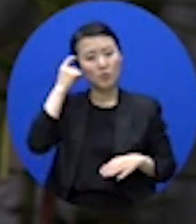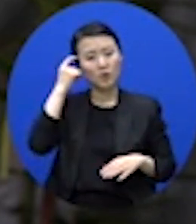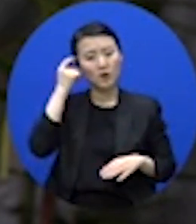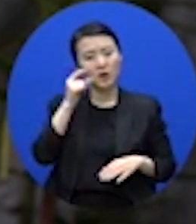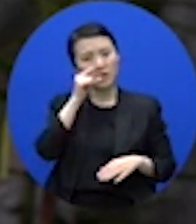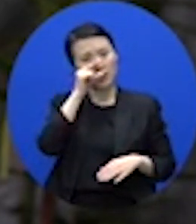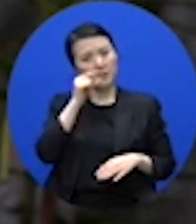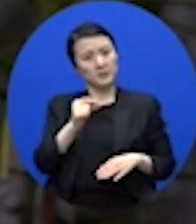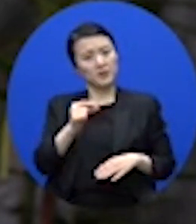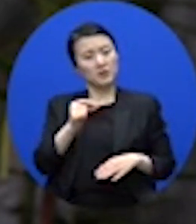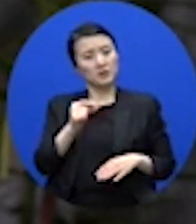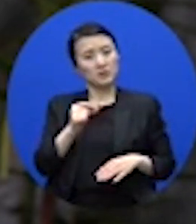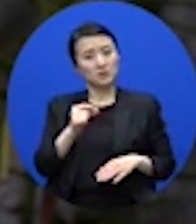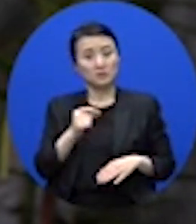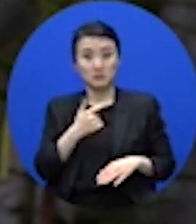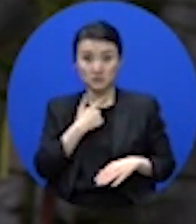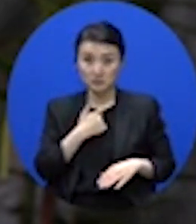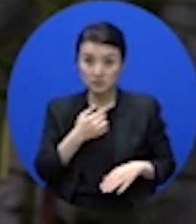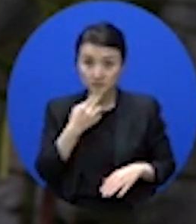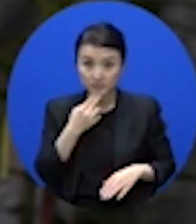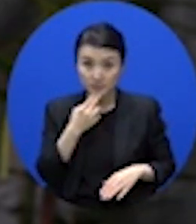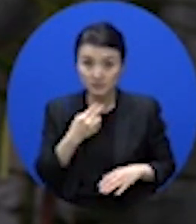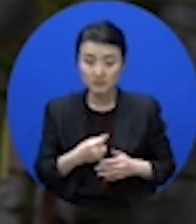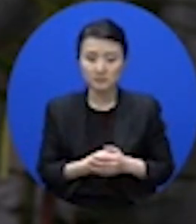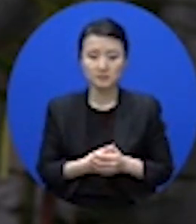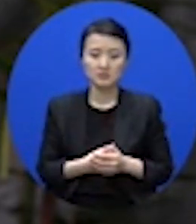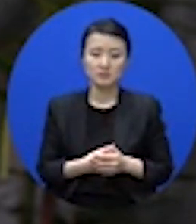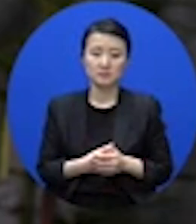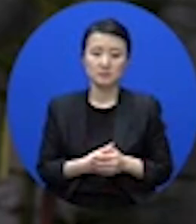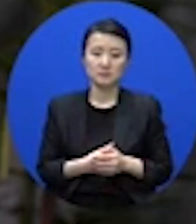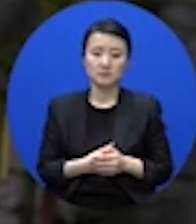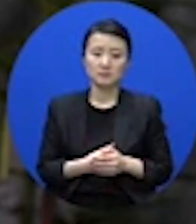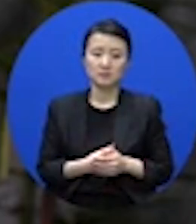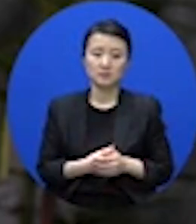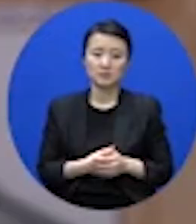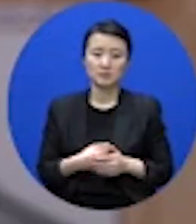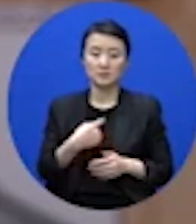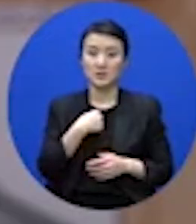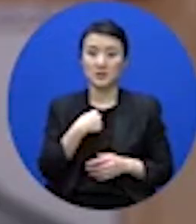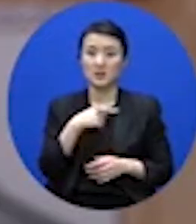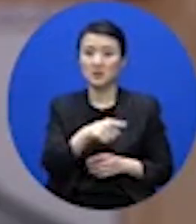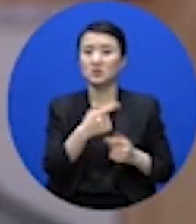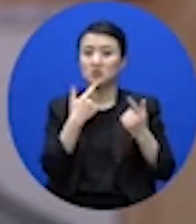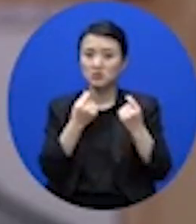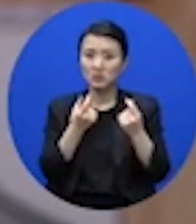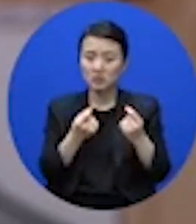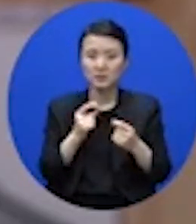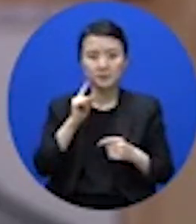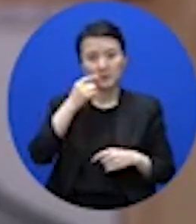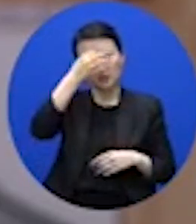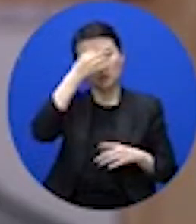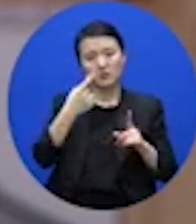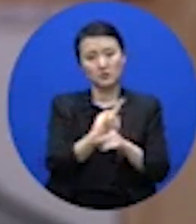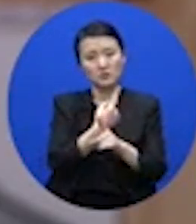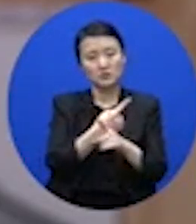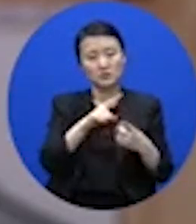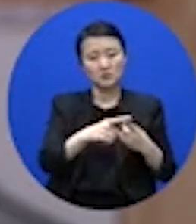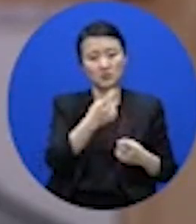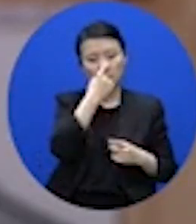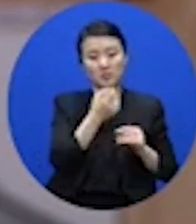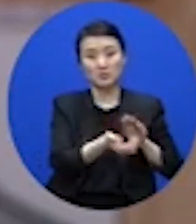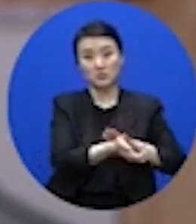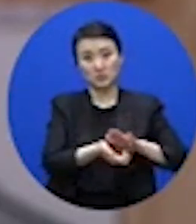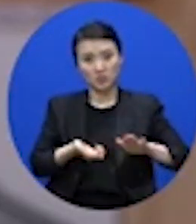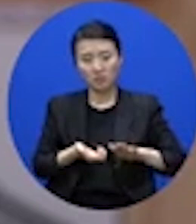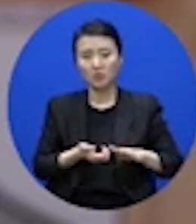왜 이러지? 이런 거 없나요? 저는 이 공부 예술 치료를 하기 전에는 너무 당황하고 제가 너무